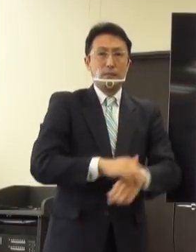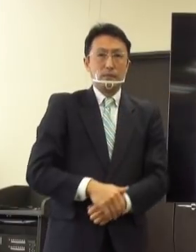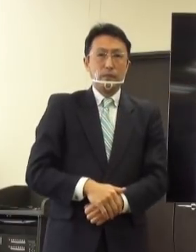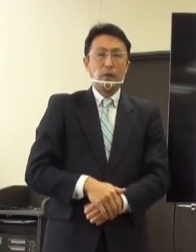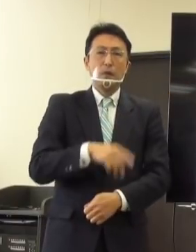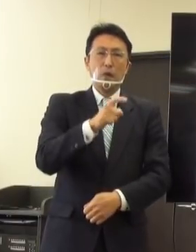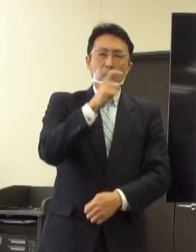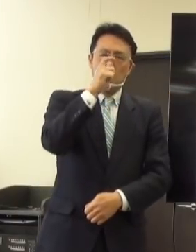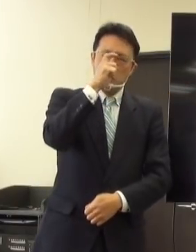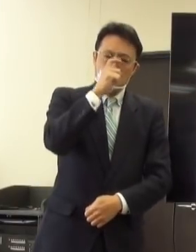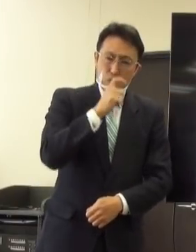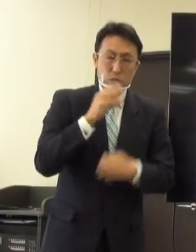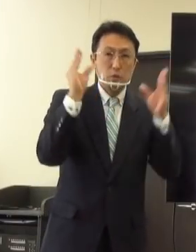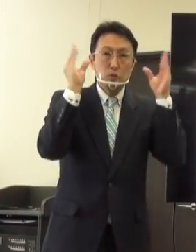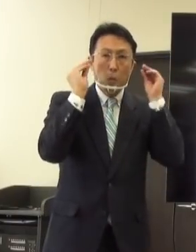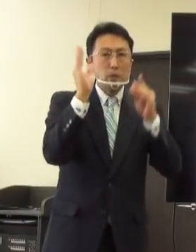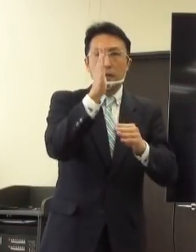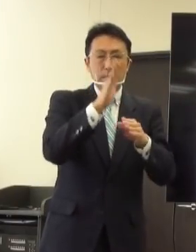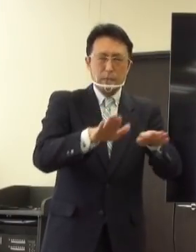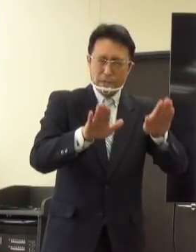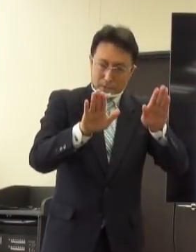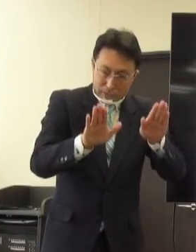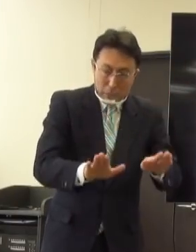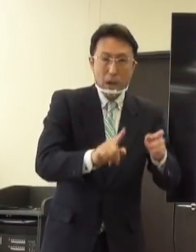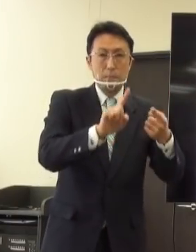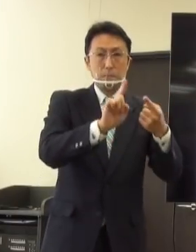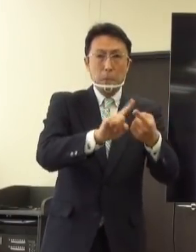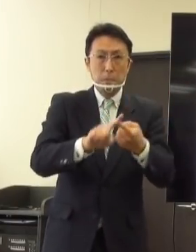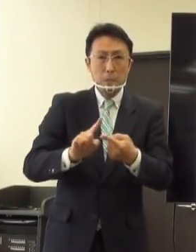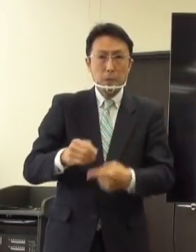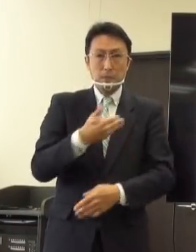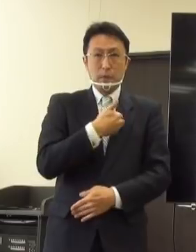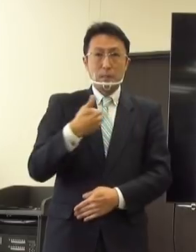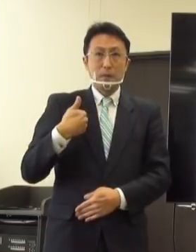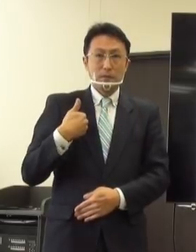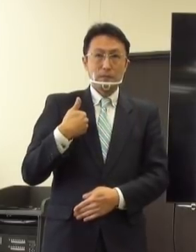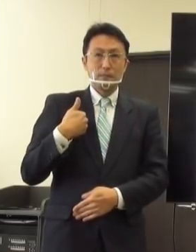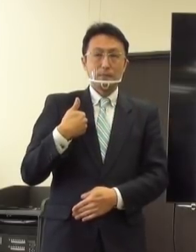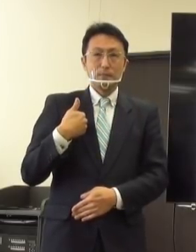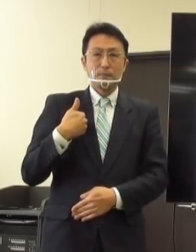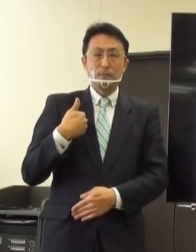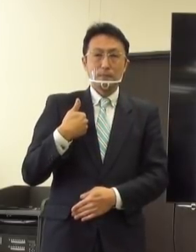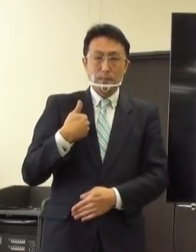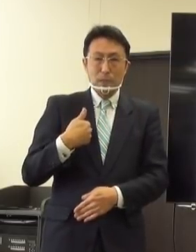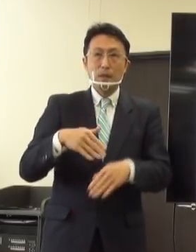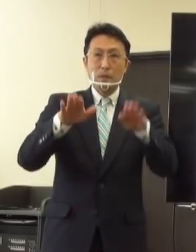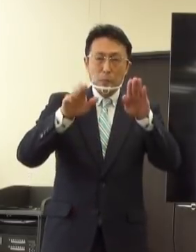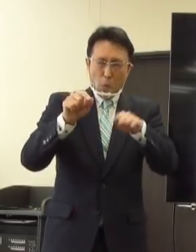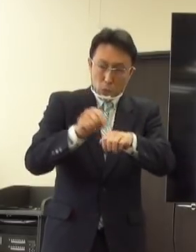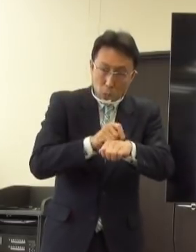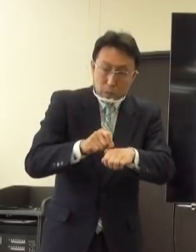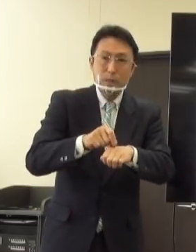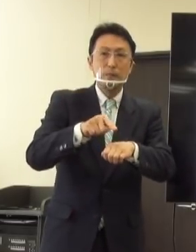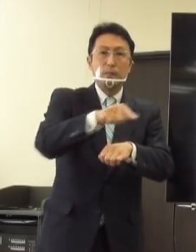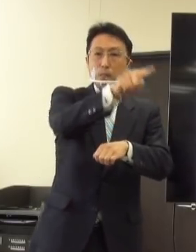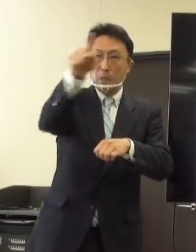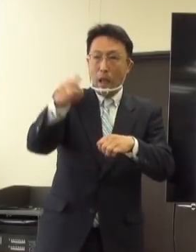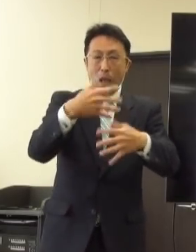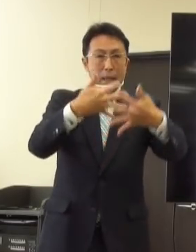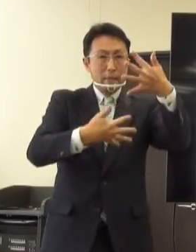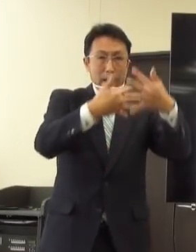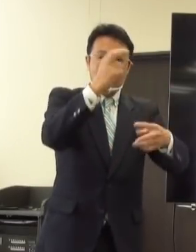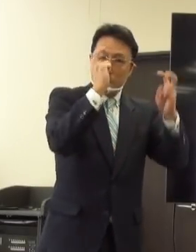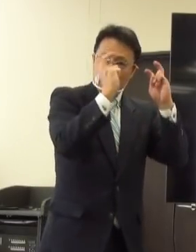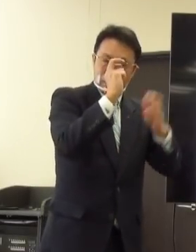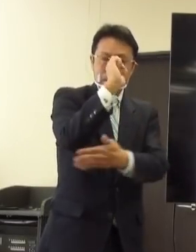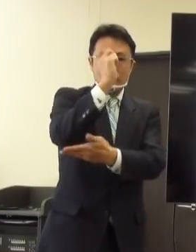ません。皆さんくれぐれもここにいらっしゃるメディアの方々、もう一回ですね、